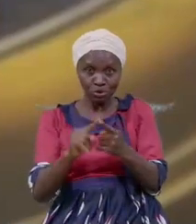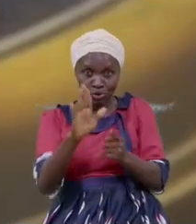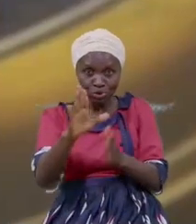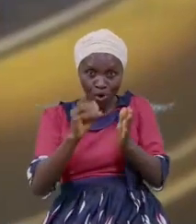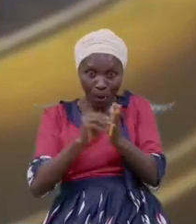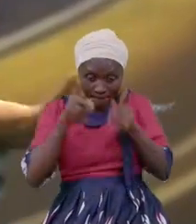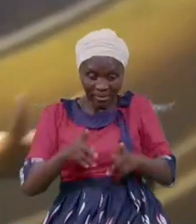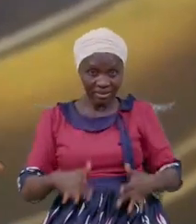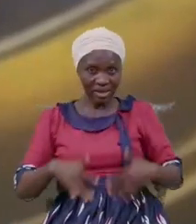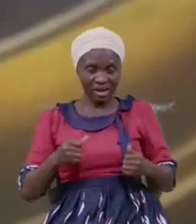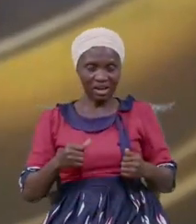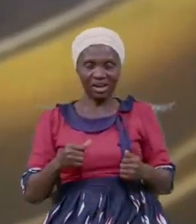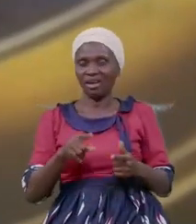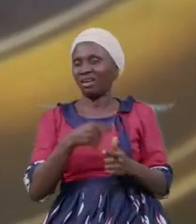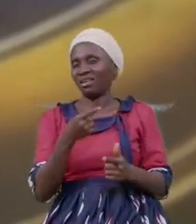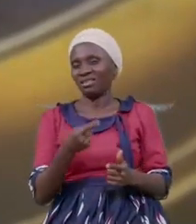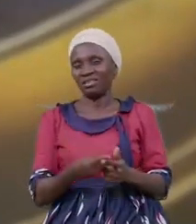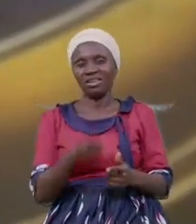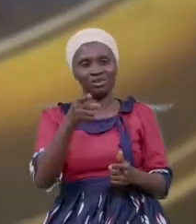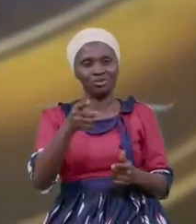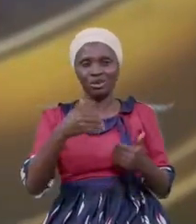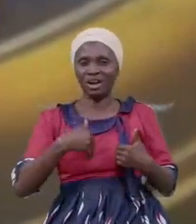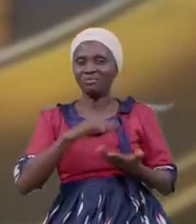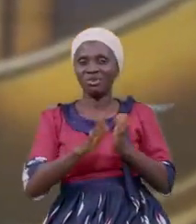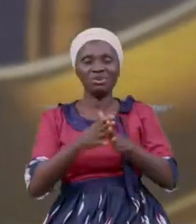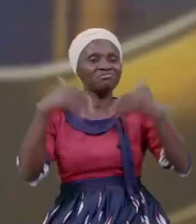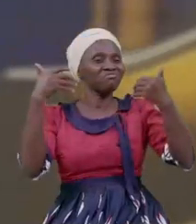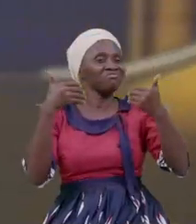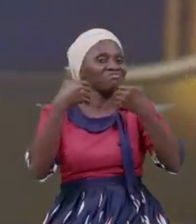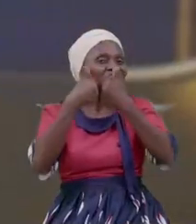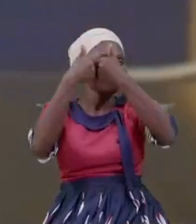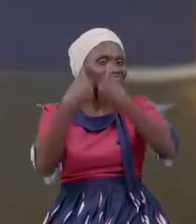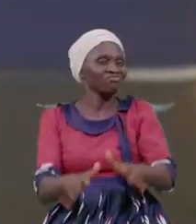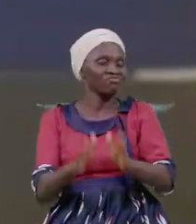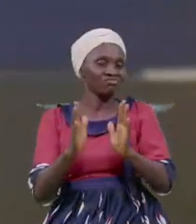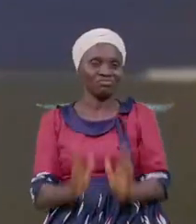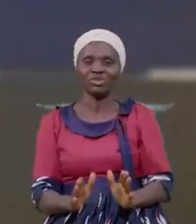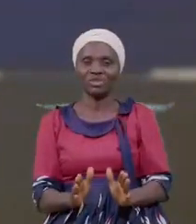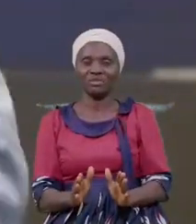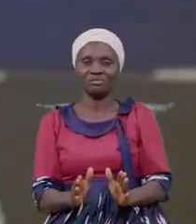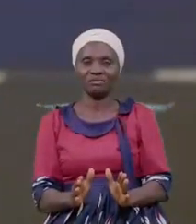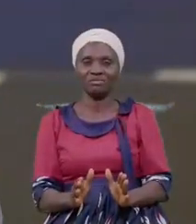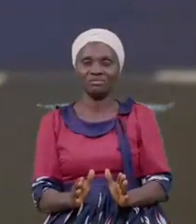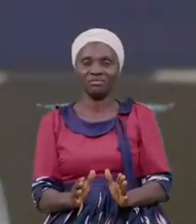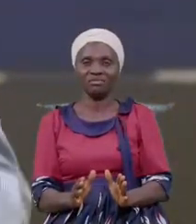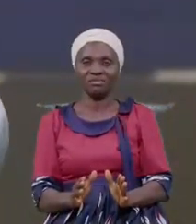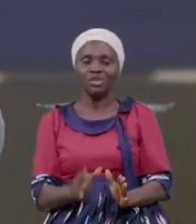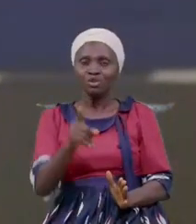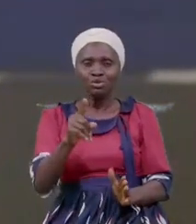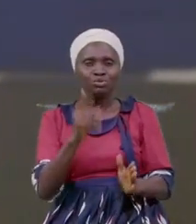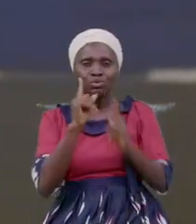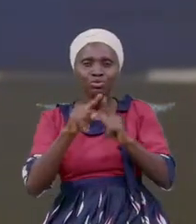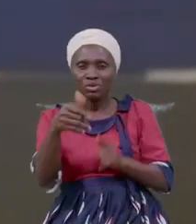ne devrais pas l'avoir fait ça c'est une chose insensée que j'ai faite mais je ne vais pas finir en étant